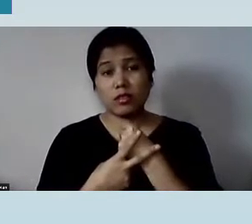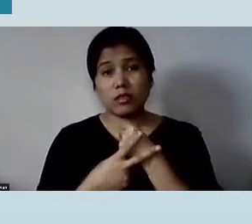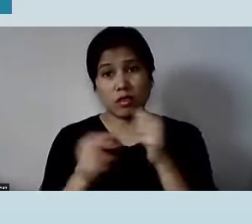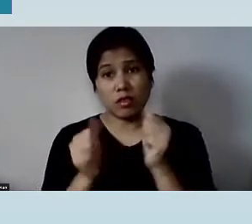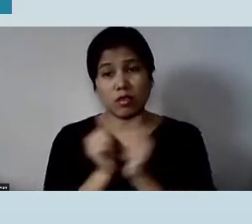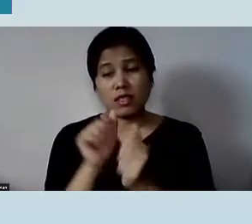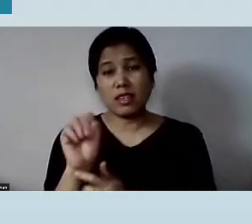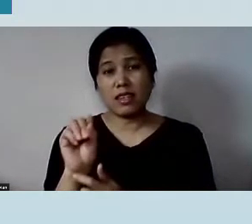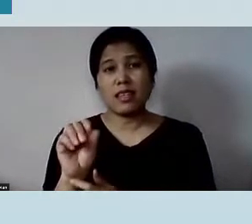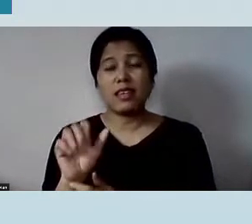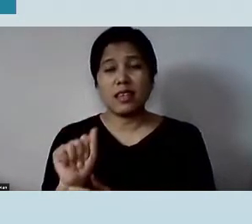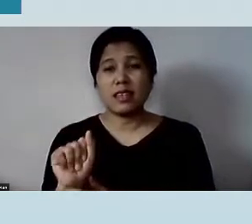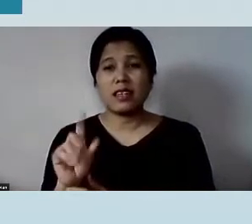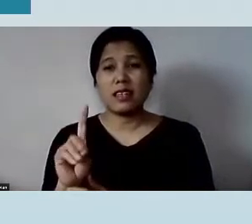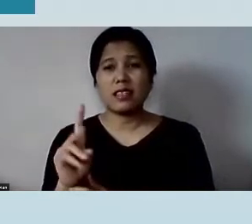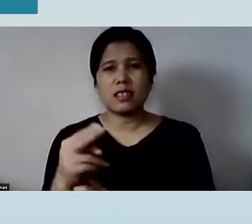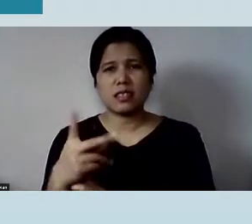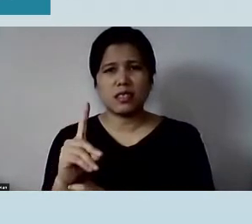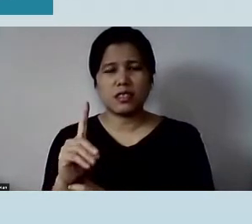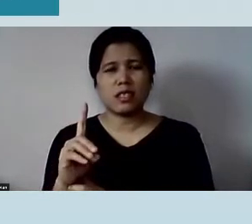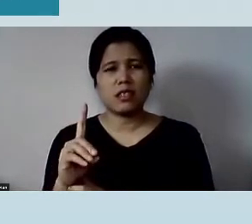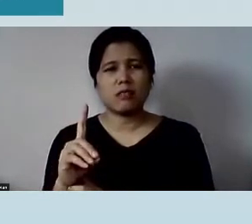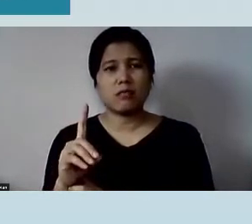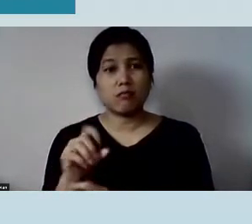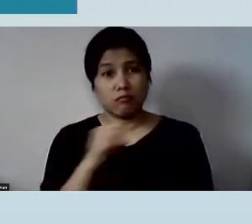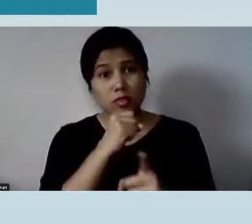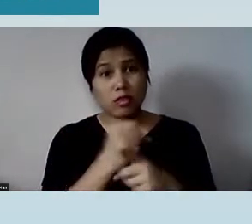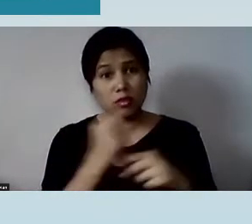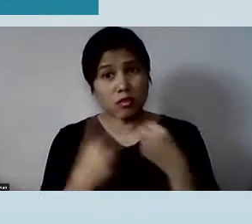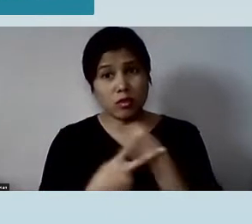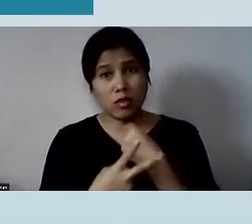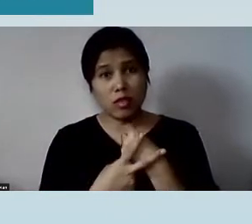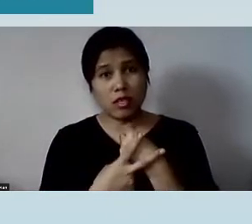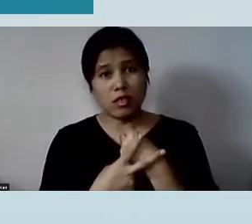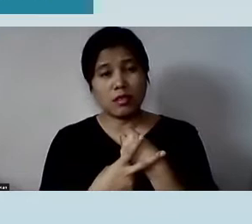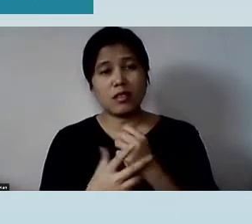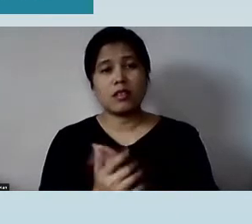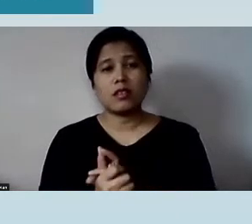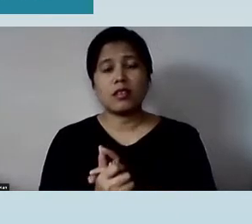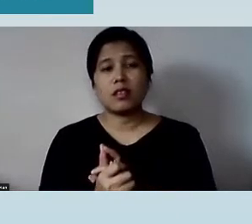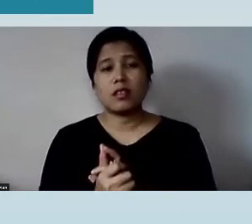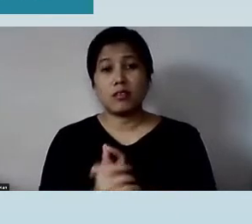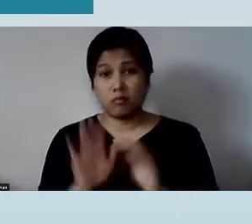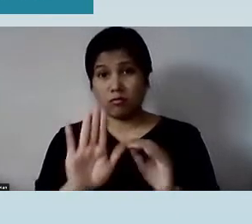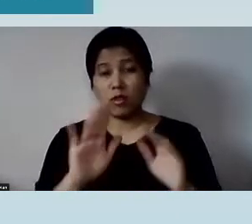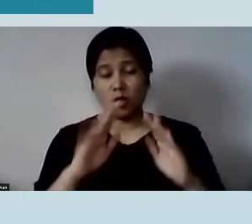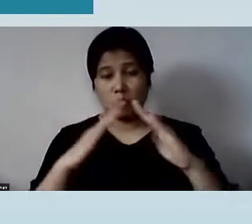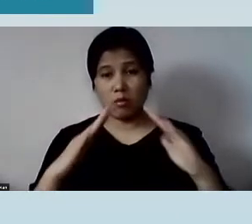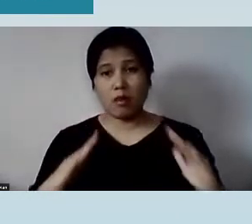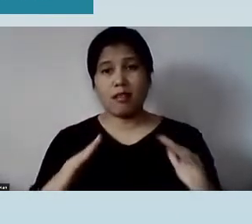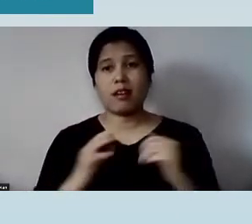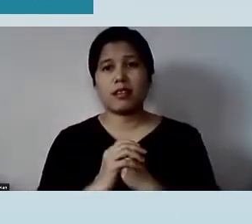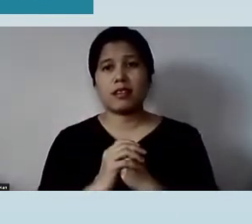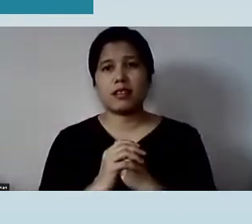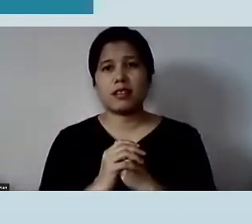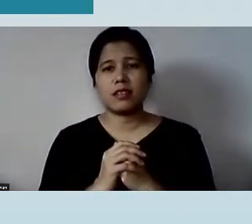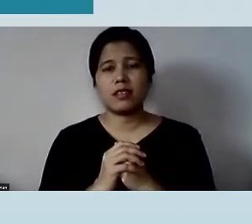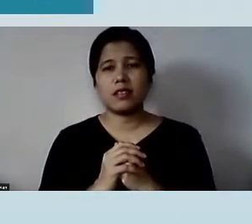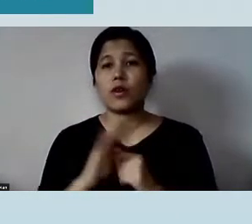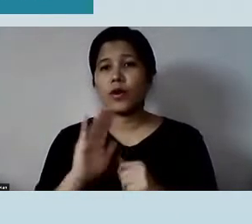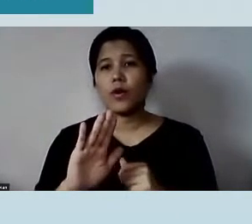ADHD? No? Nasi-secured ba sila dyan sa inyong barangay? Dyan sa inyong bahay? By your own